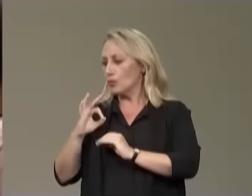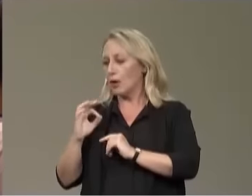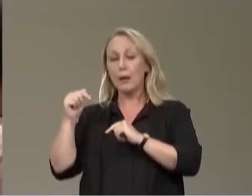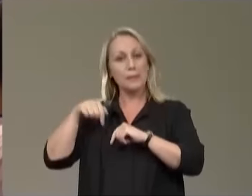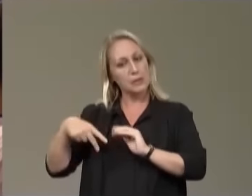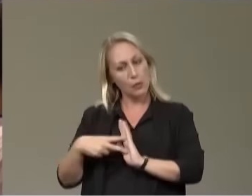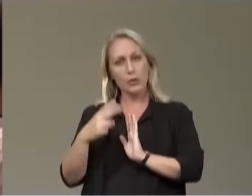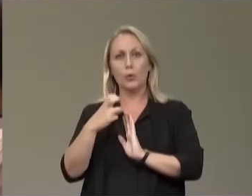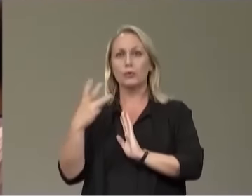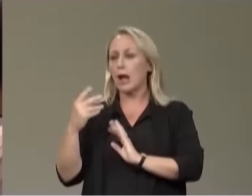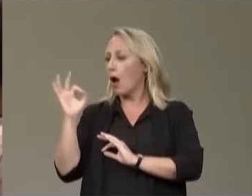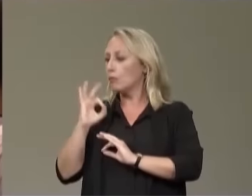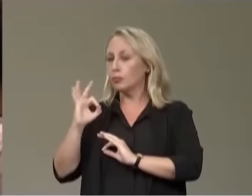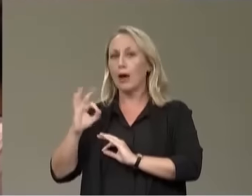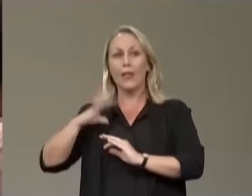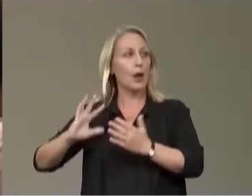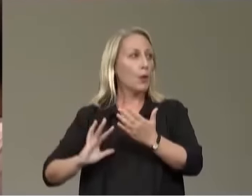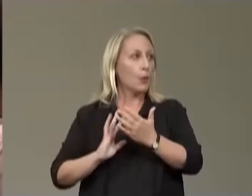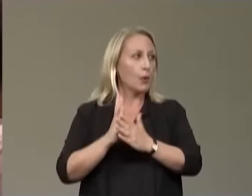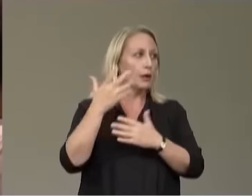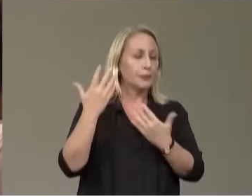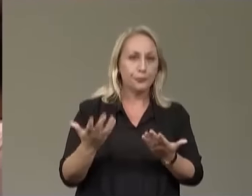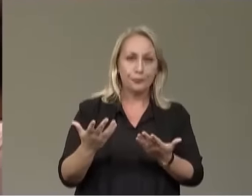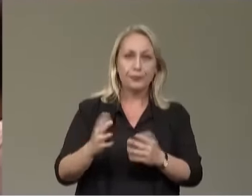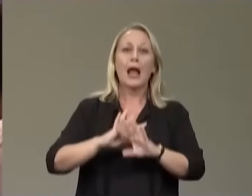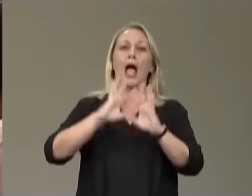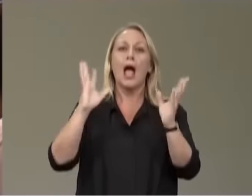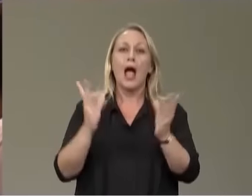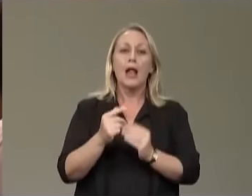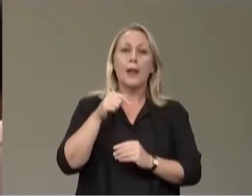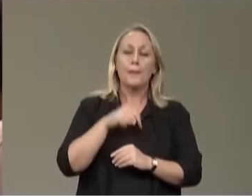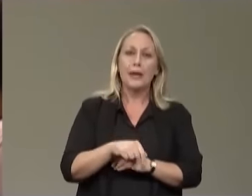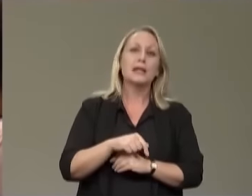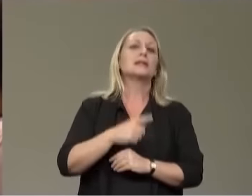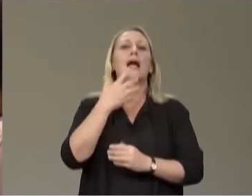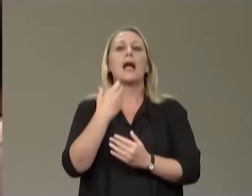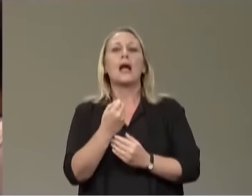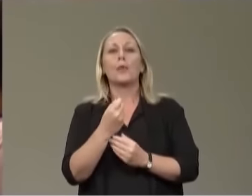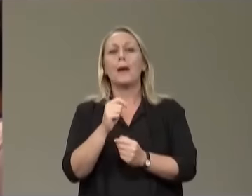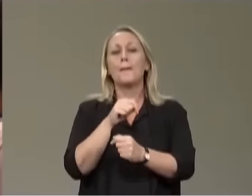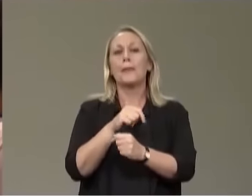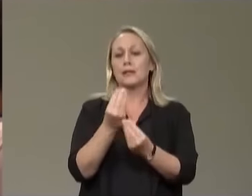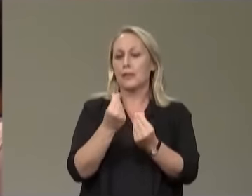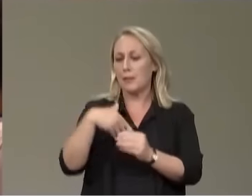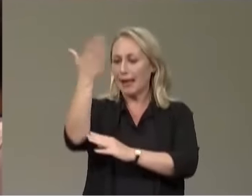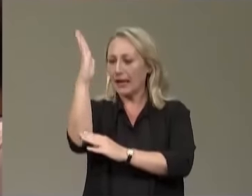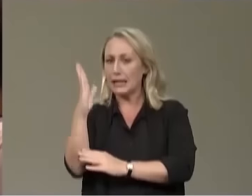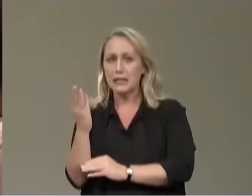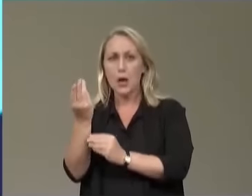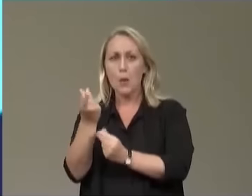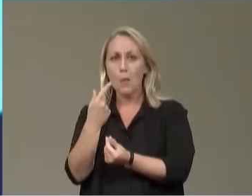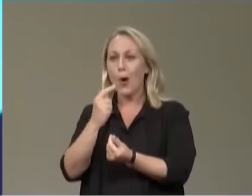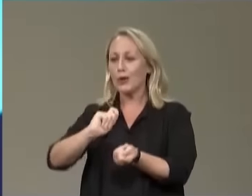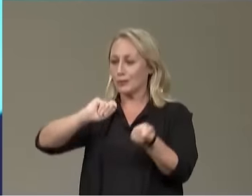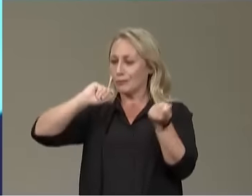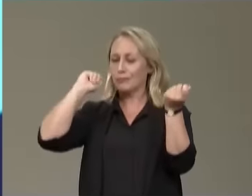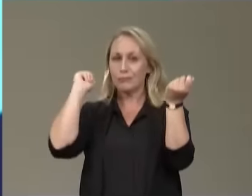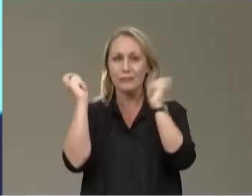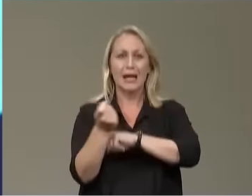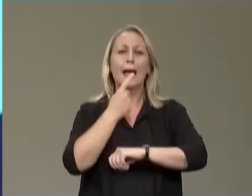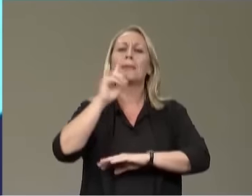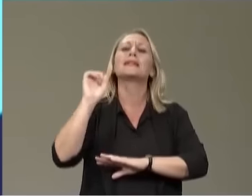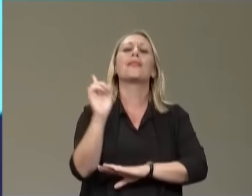2023. Κάθε πολιτική που κλείνει τις πληγές της κρίσης και θεραπεύει τις αιτίες της, για να με ζήσουμε